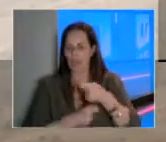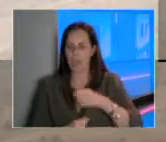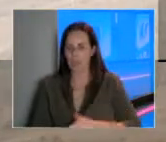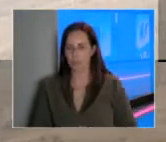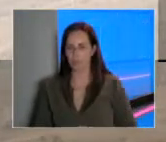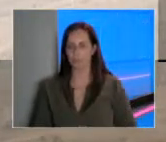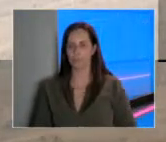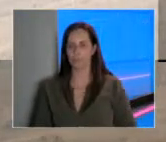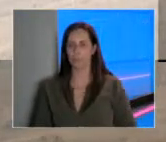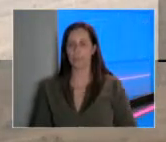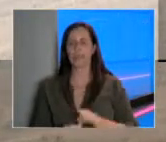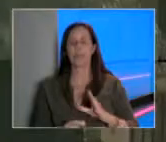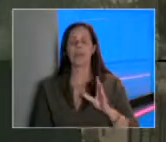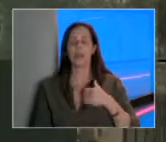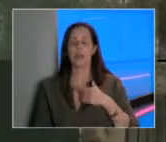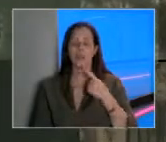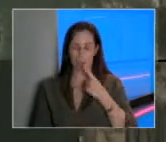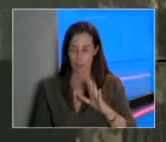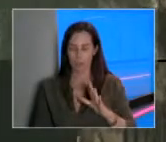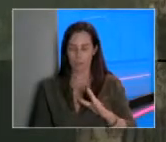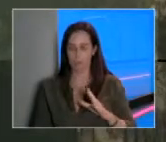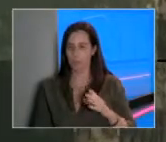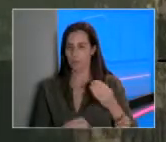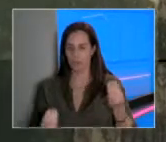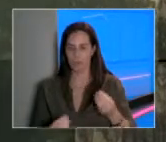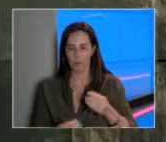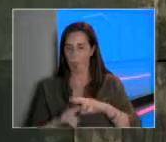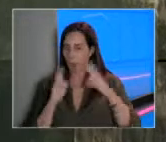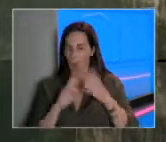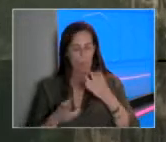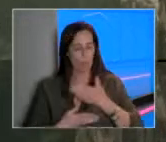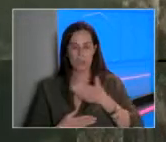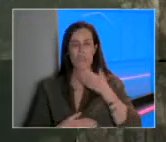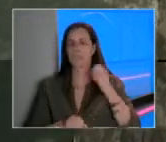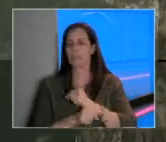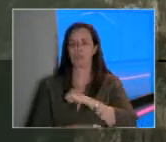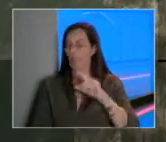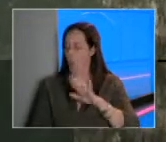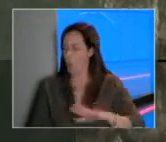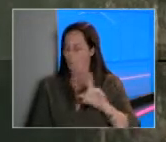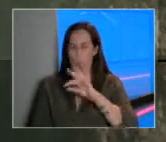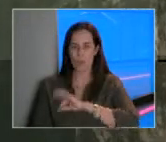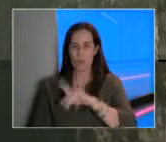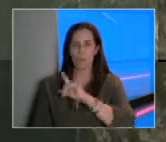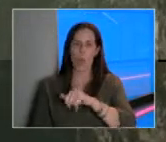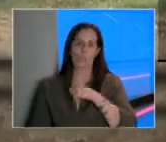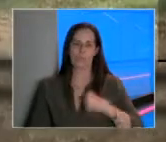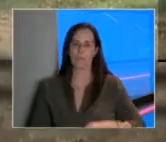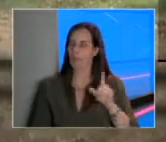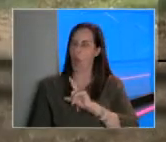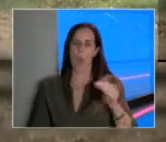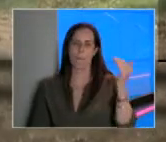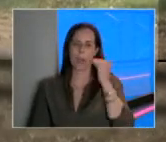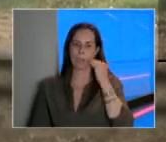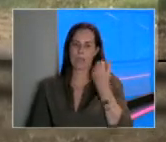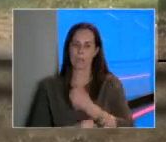וכדומה. בסיכום, כן. אני אומר, צעד חד דדי, העולם לא יקבל אותו. לא האירופאים, לא הרוסים, לא הסינים, ולא